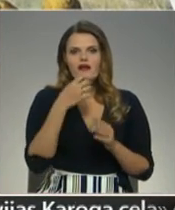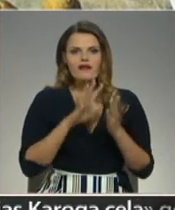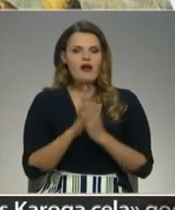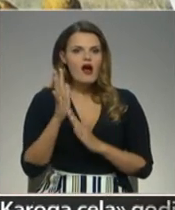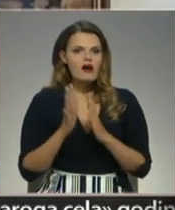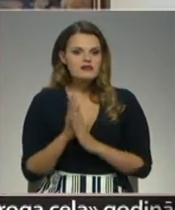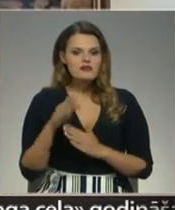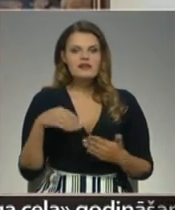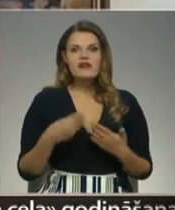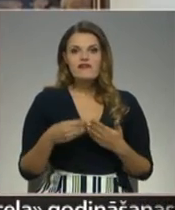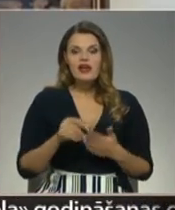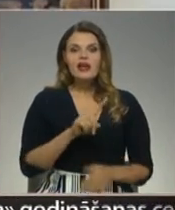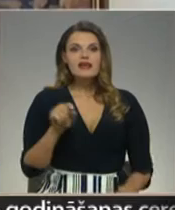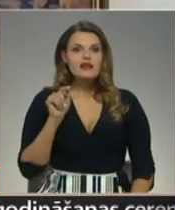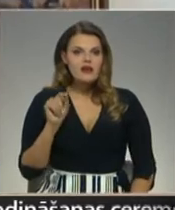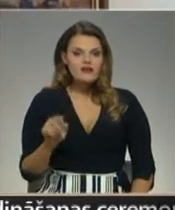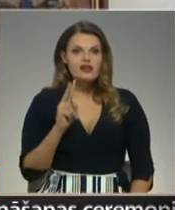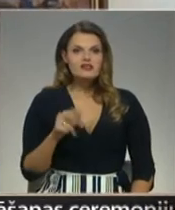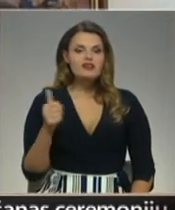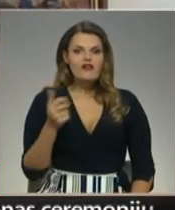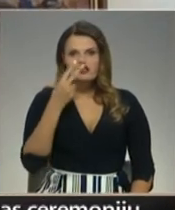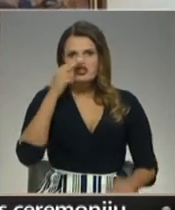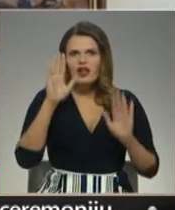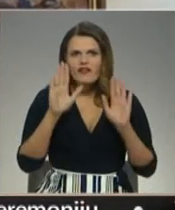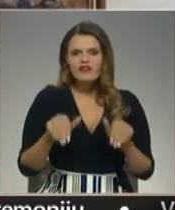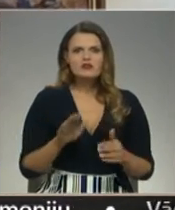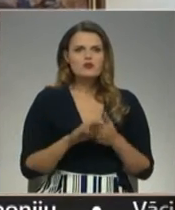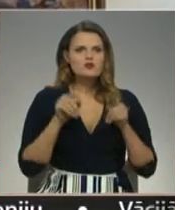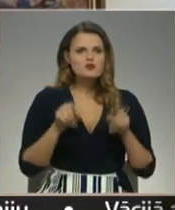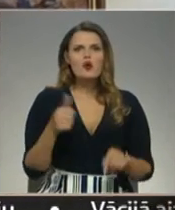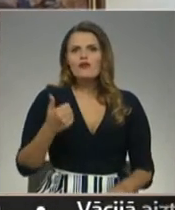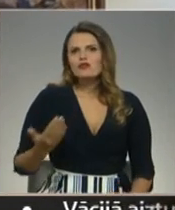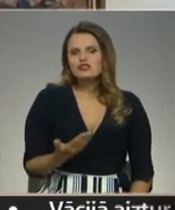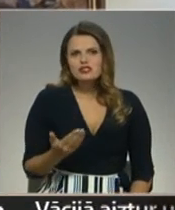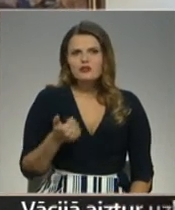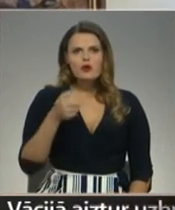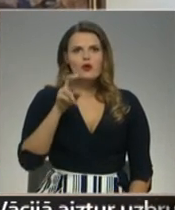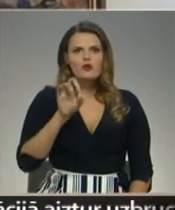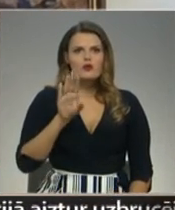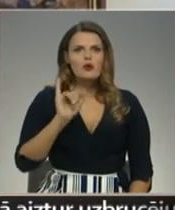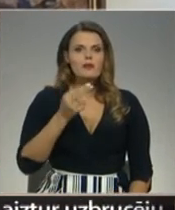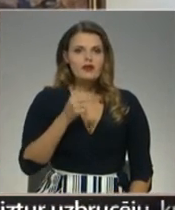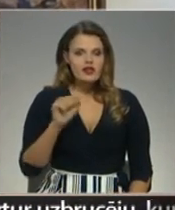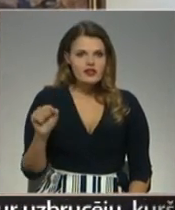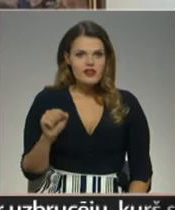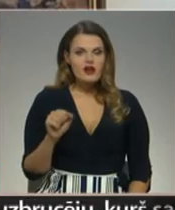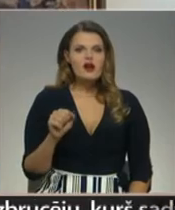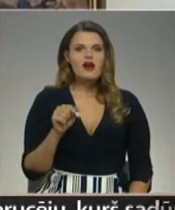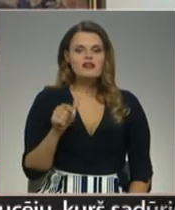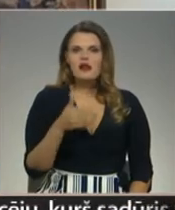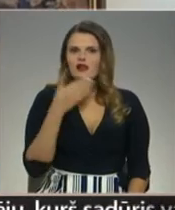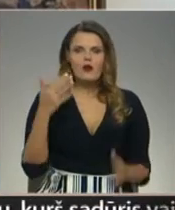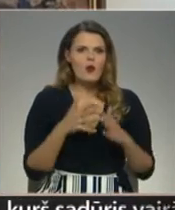dārzeņiem. Vērtīgais ir tas, ka Stārosts neskatoties uz to, ka viņš dzīvoja Grobiņā, Grobiņa nav